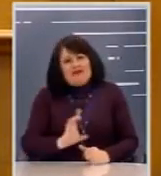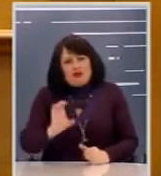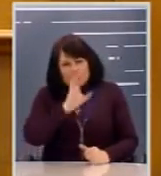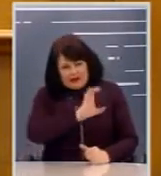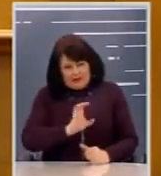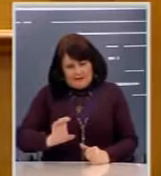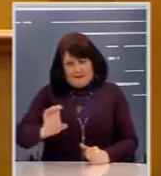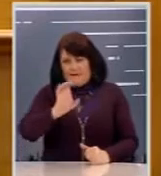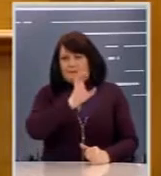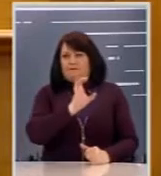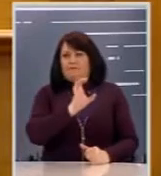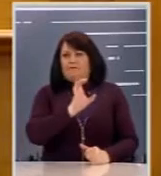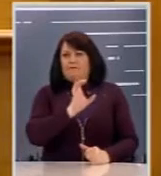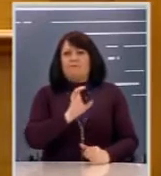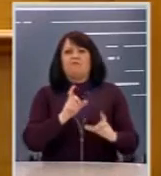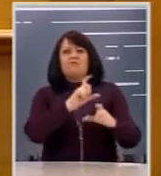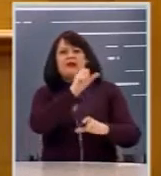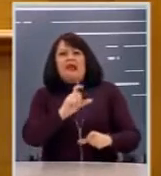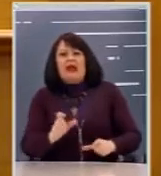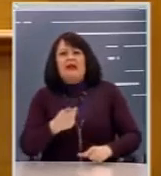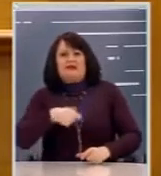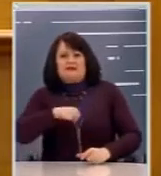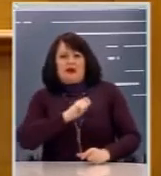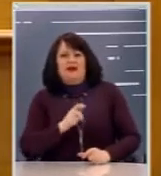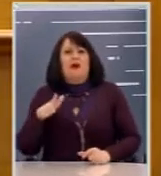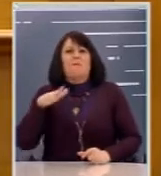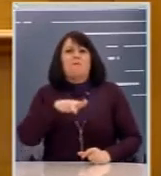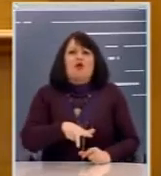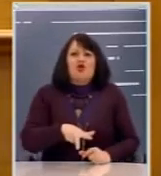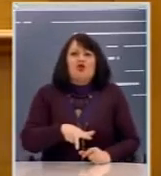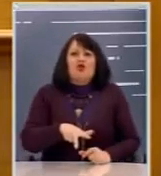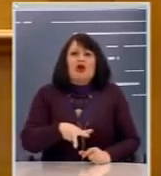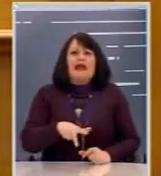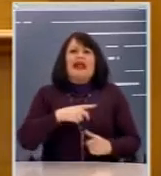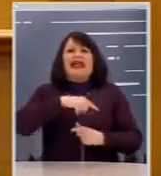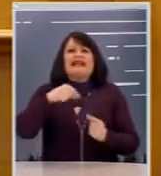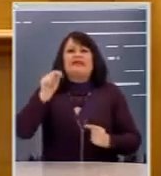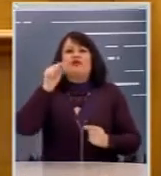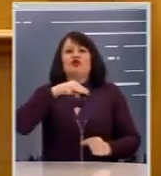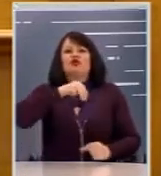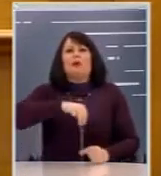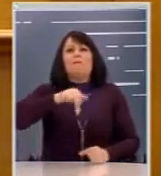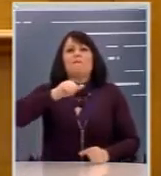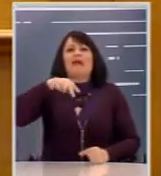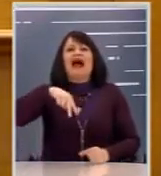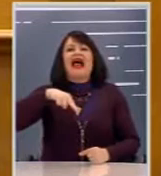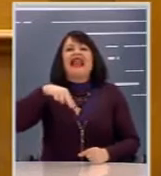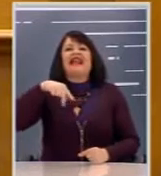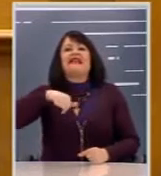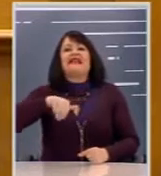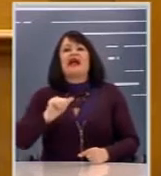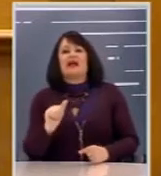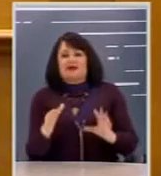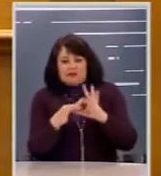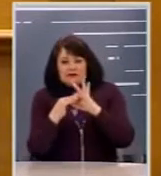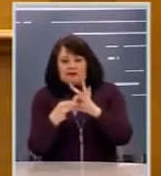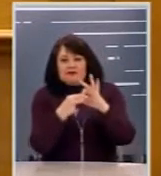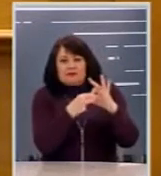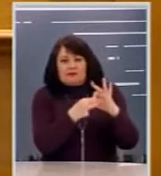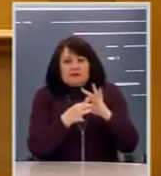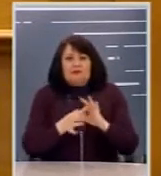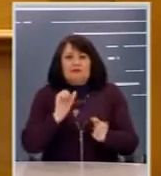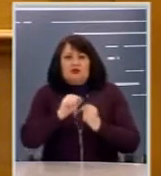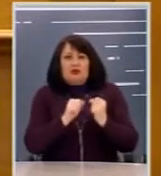σε συνεργασία με την Ιταλία, την Ισπανία, την Πορτογαλία, την Κύπρο και τη Μάλτα, να αποκτήσουμε επιτέλους ένα